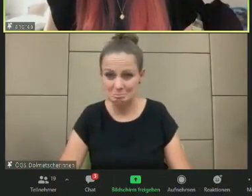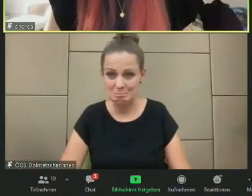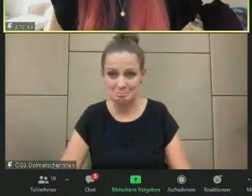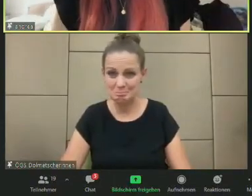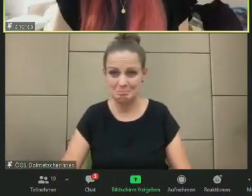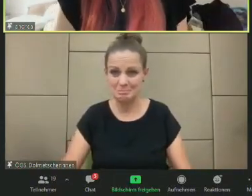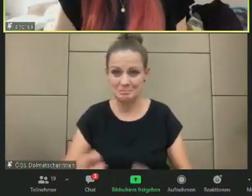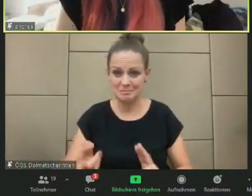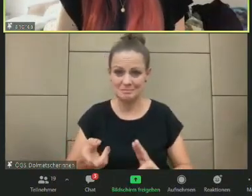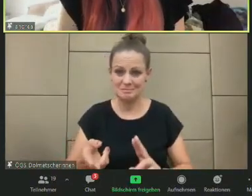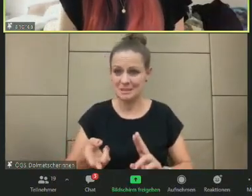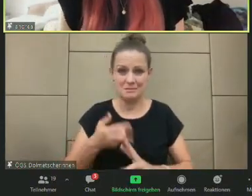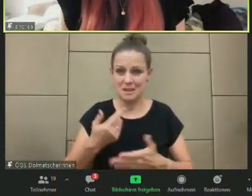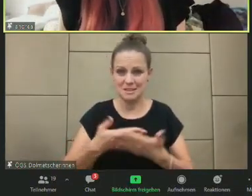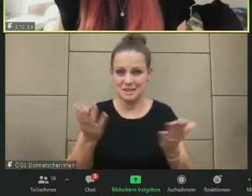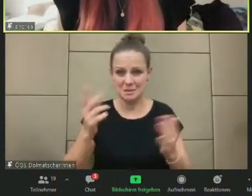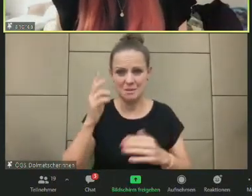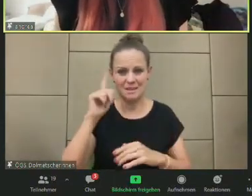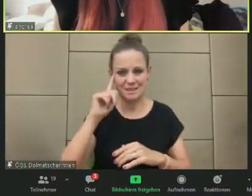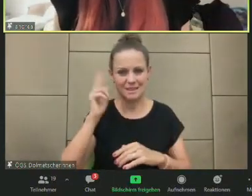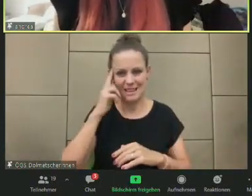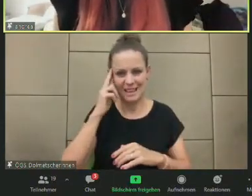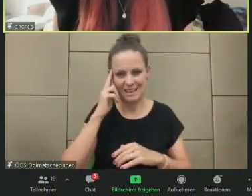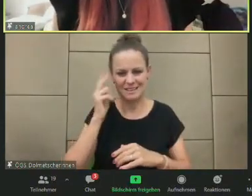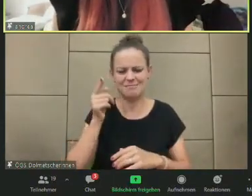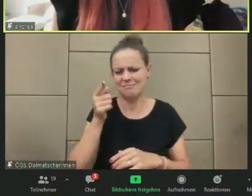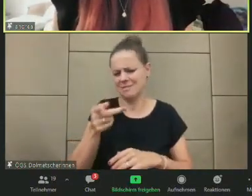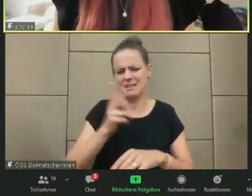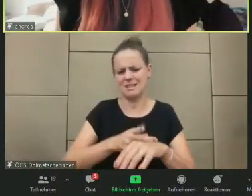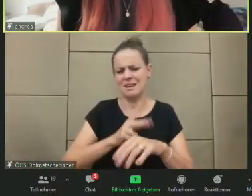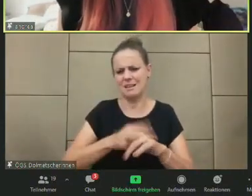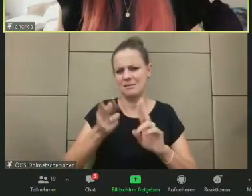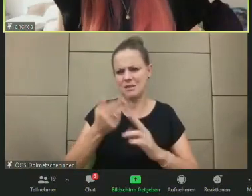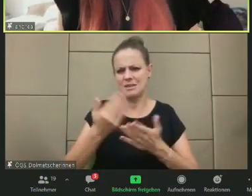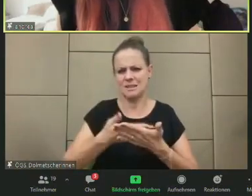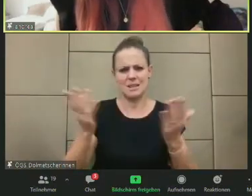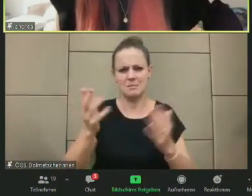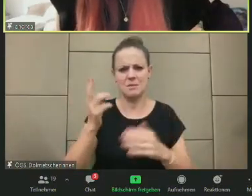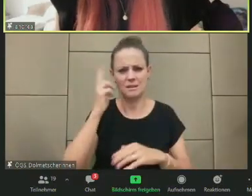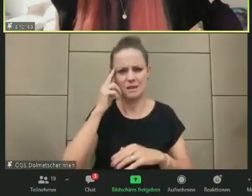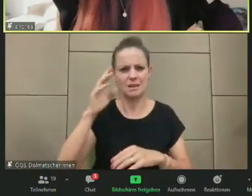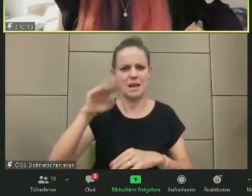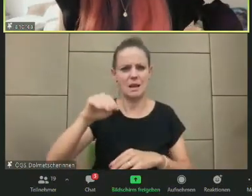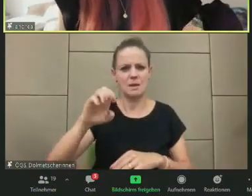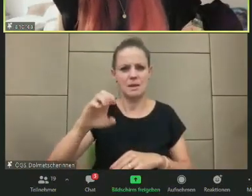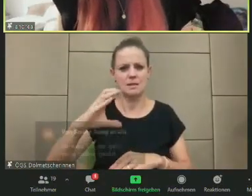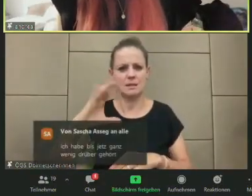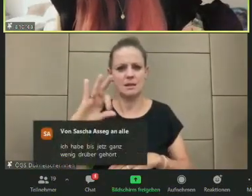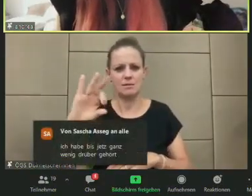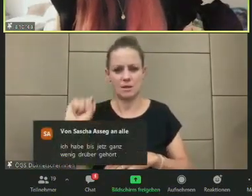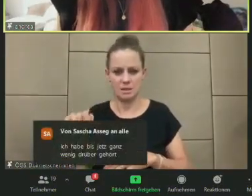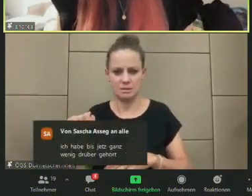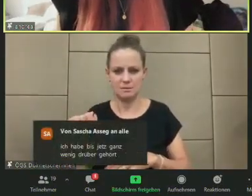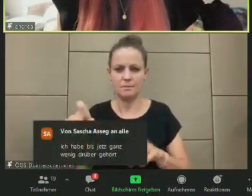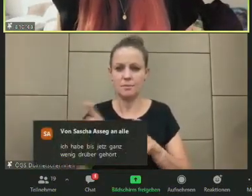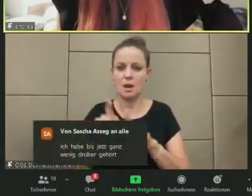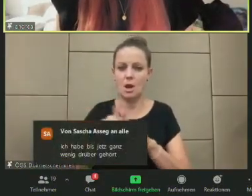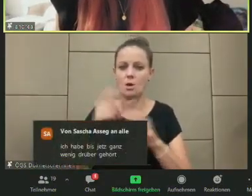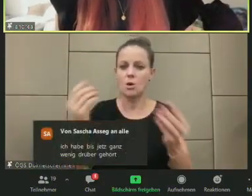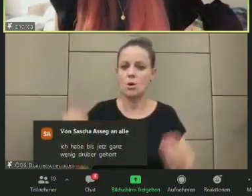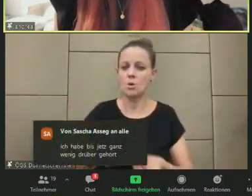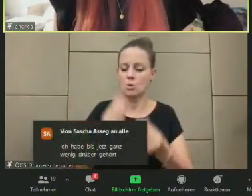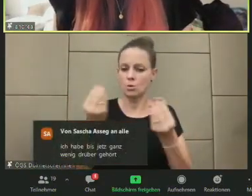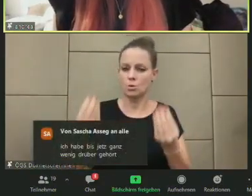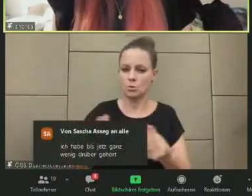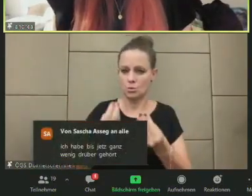gegeben. Das habe ich mir fast schon gedacht, denn ME/CFS ist wirklich eine Krankheit, die fast keiner kennt. Was auch ein Grund ist, warum ich anfangen